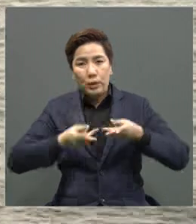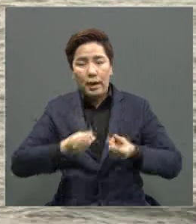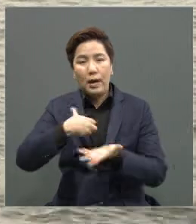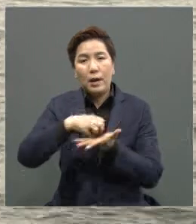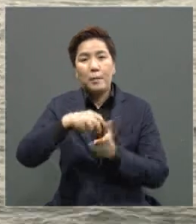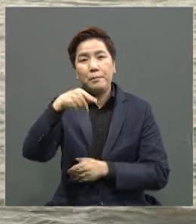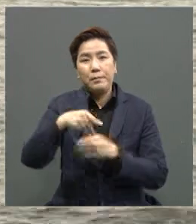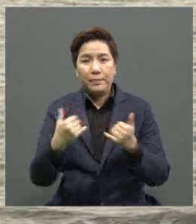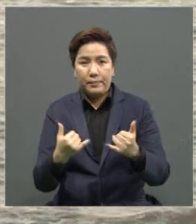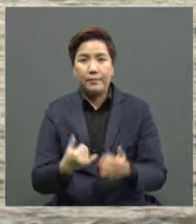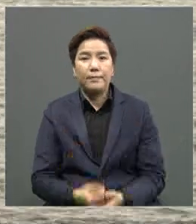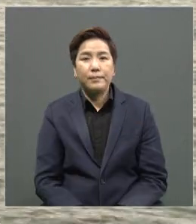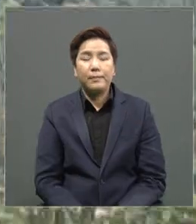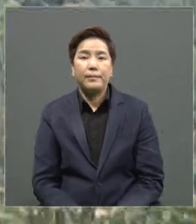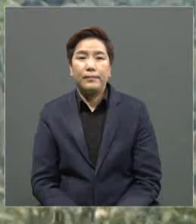ากรายงานค่ะ